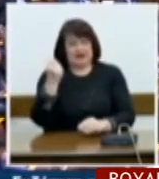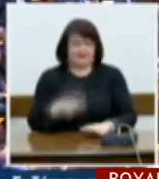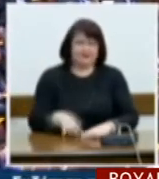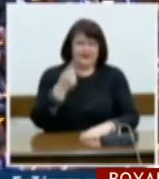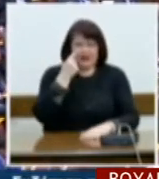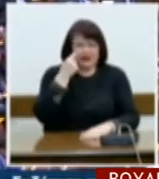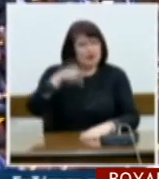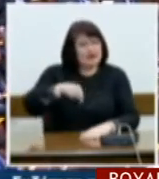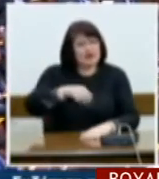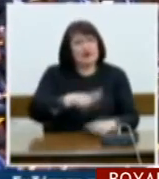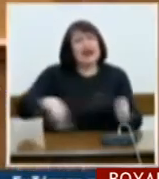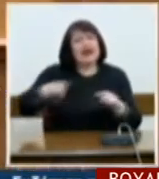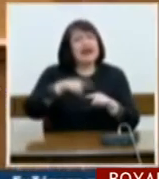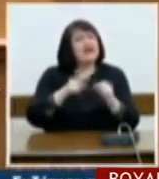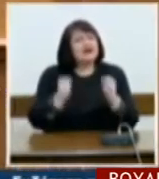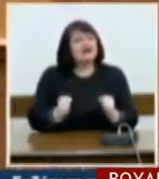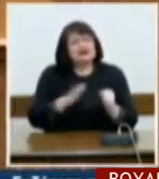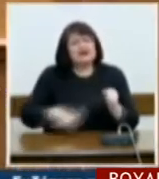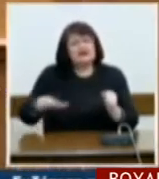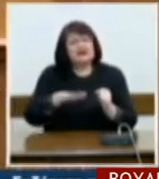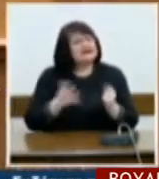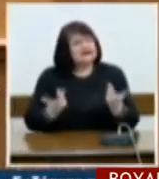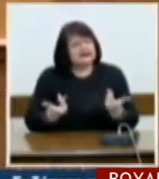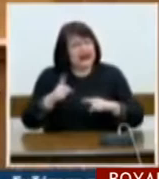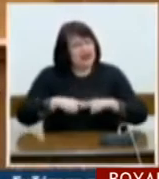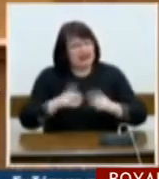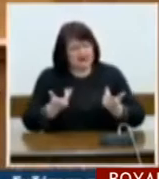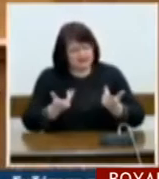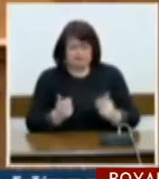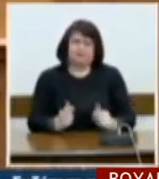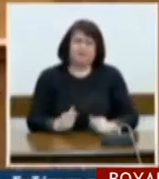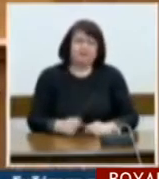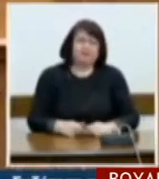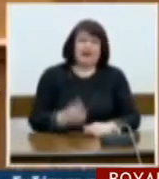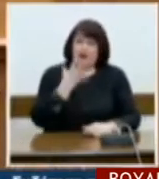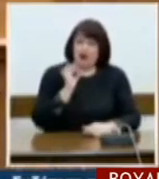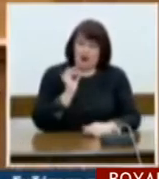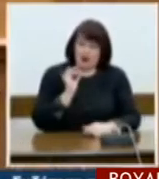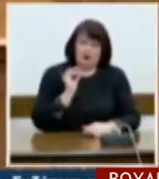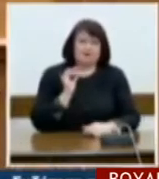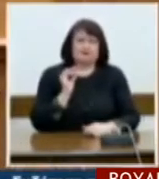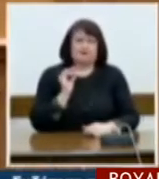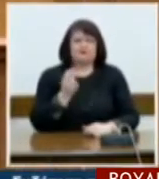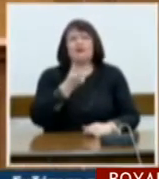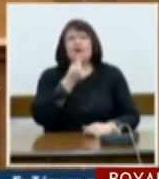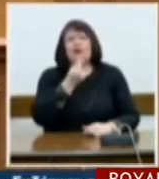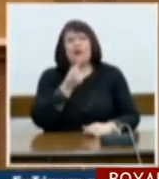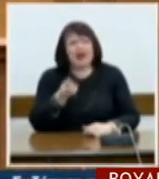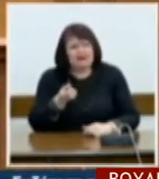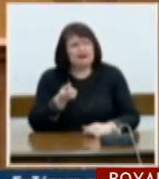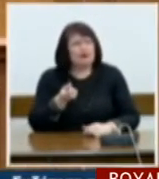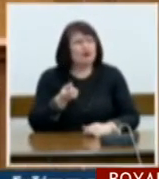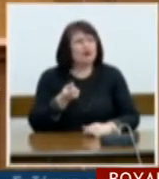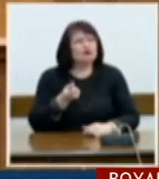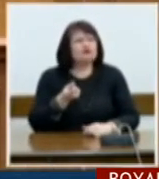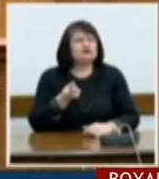είναι η κατάσταση στην πατρίδα μας. Διότι είναι πάρα πολύ εύκολο και μέσα από